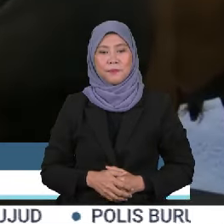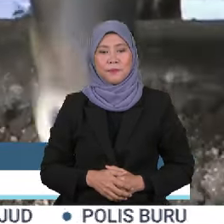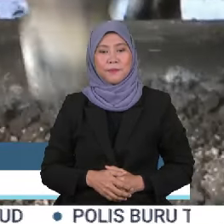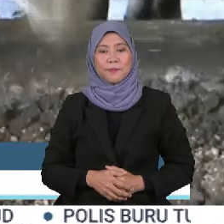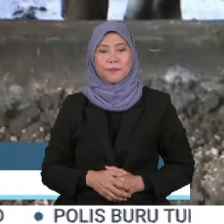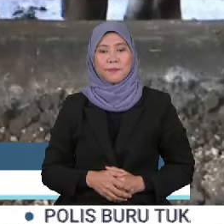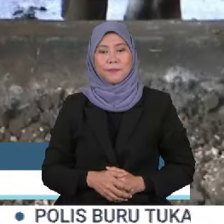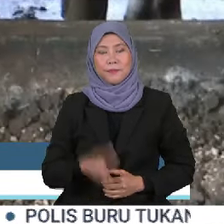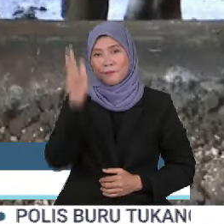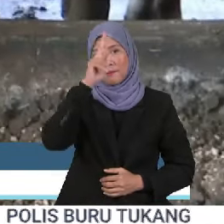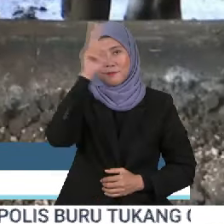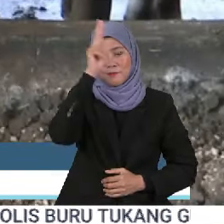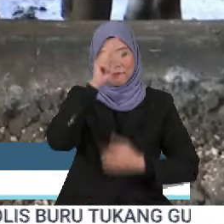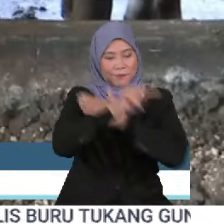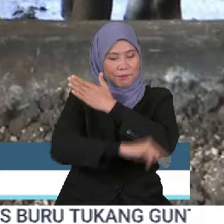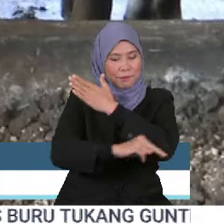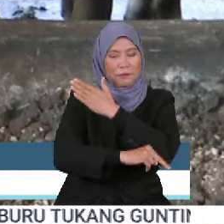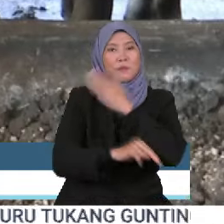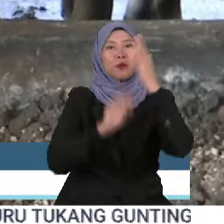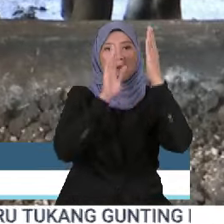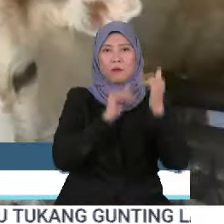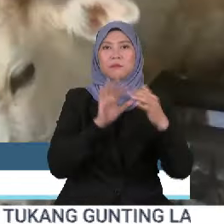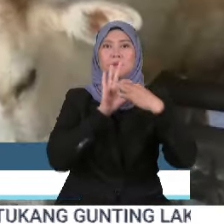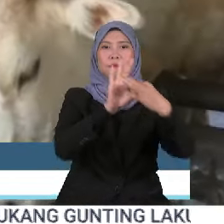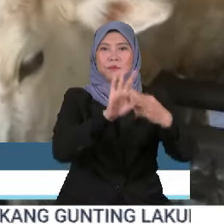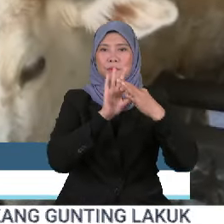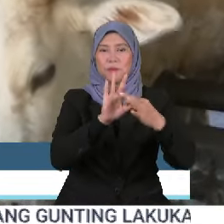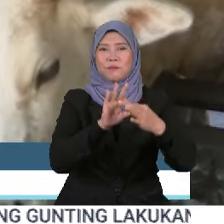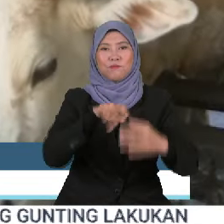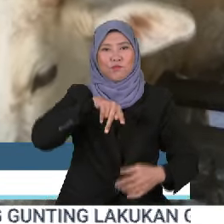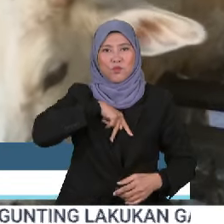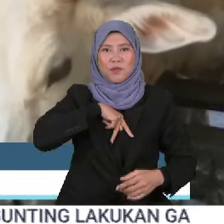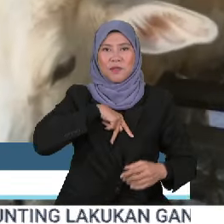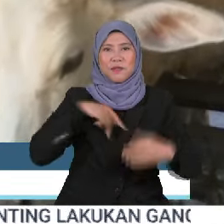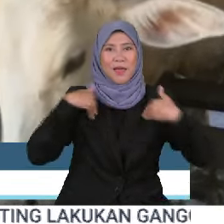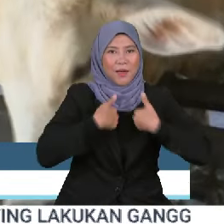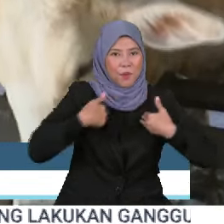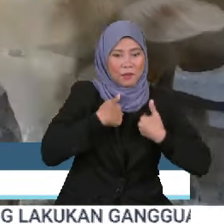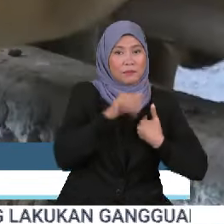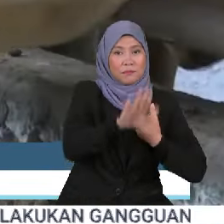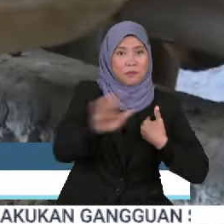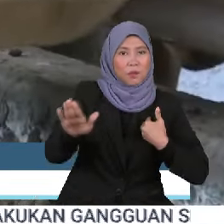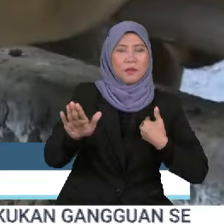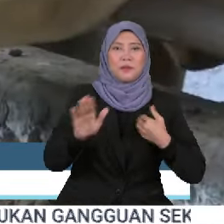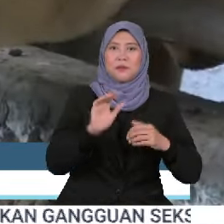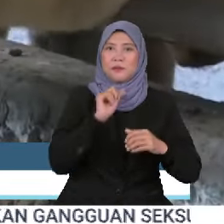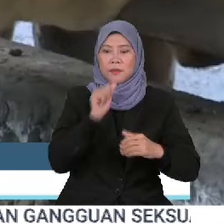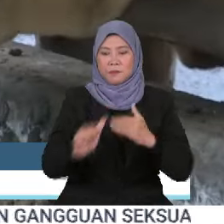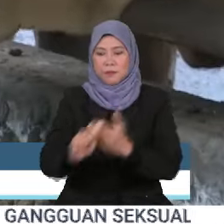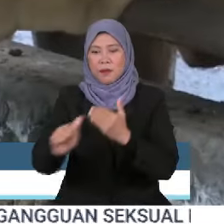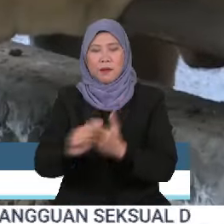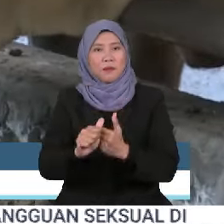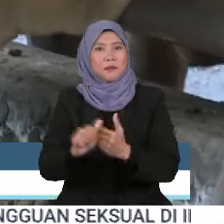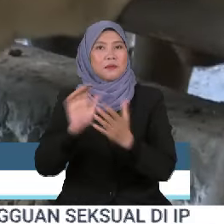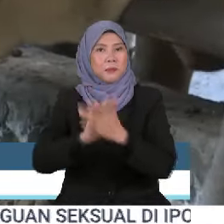hubungan itu kerajaan Negeri mengharapkan kerjasama semua pemilik memastikan hawanakan tidak membahayakan